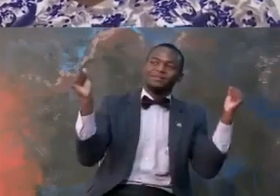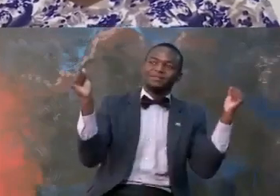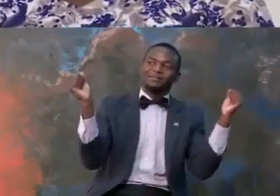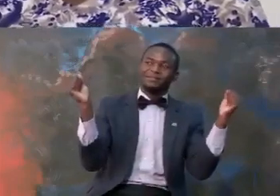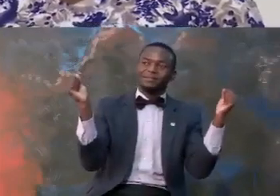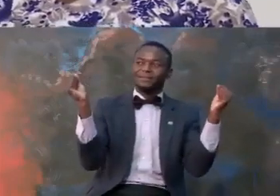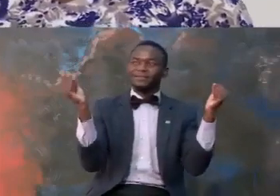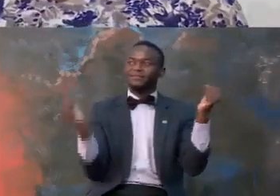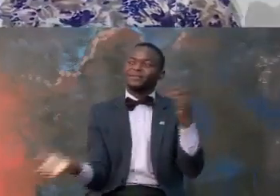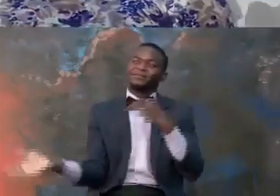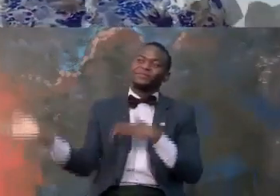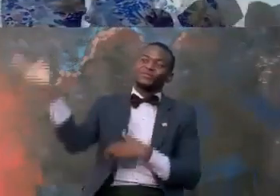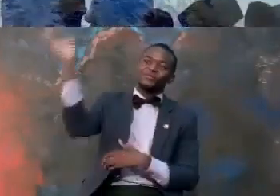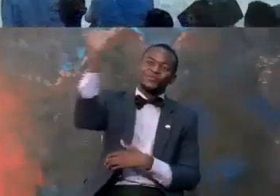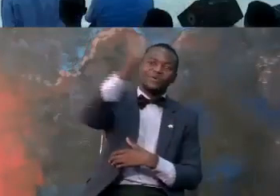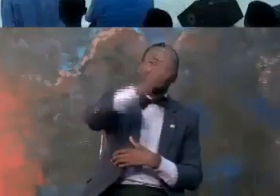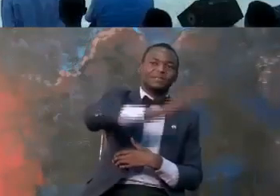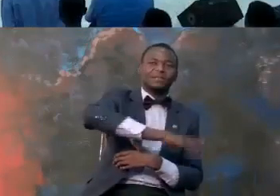Mwokozi.